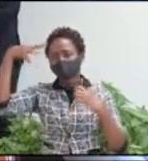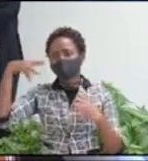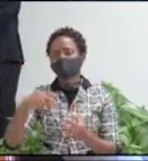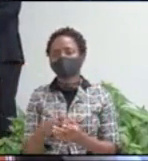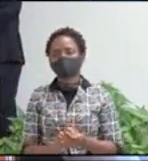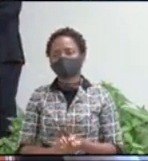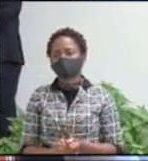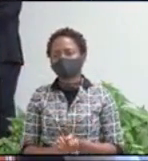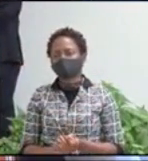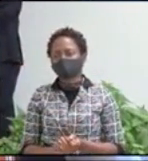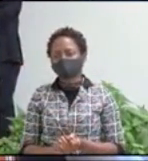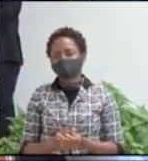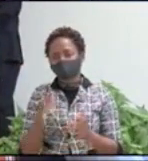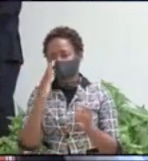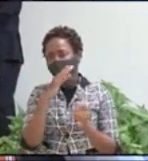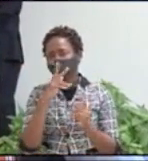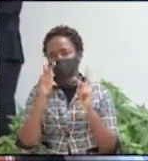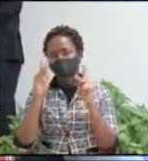Saint-Raphaël.